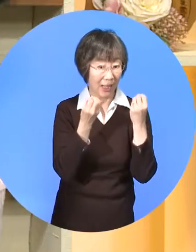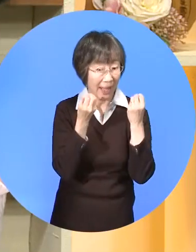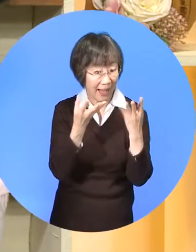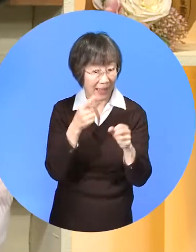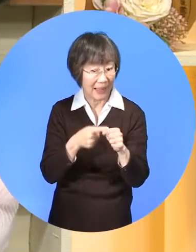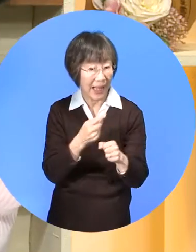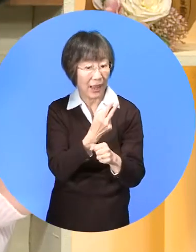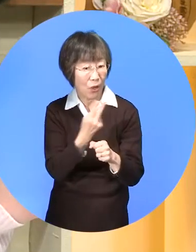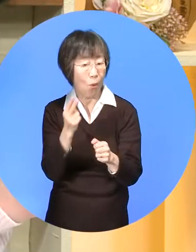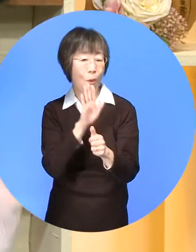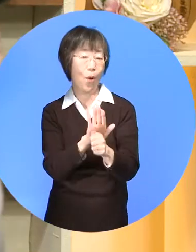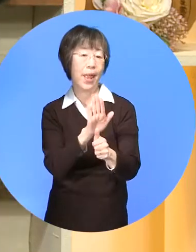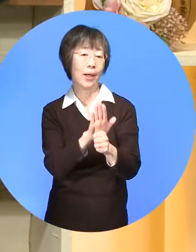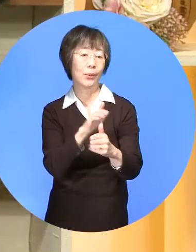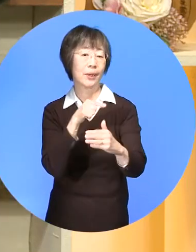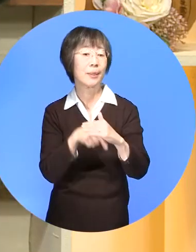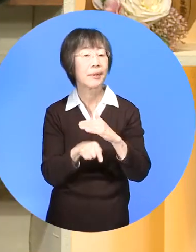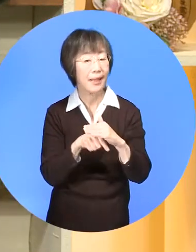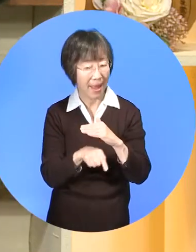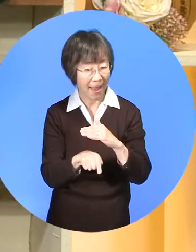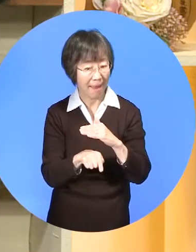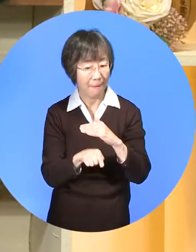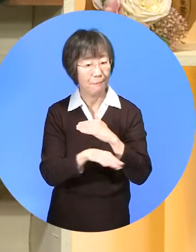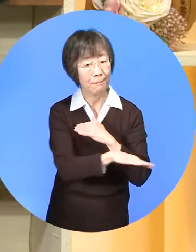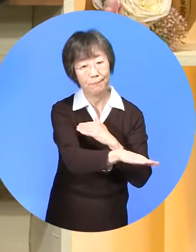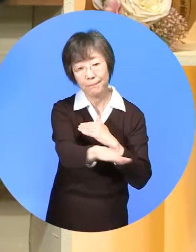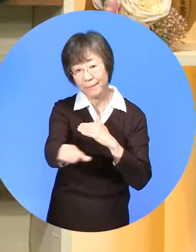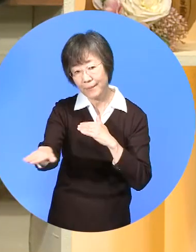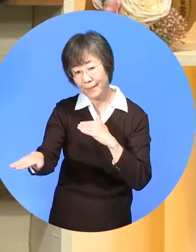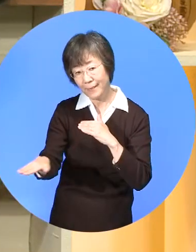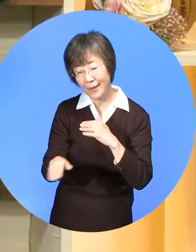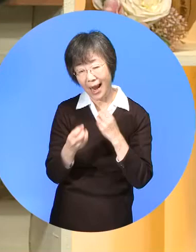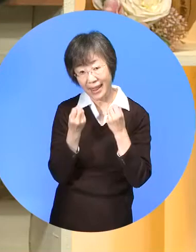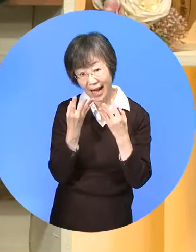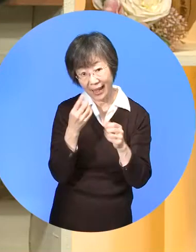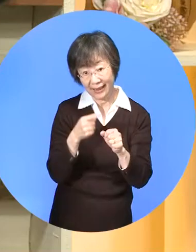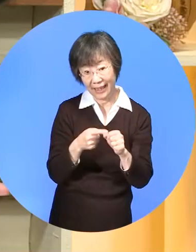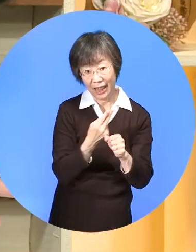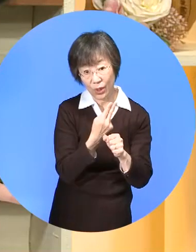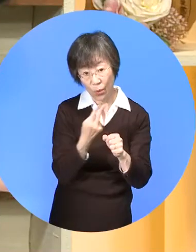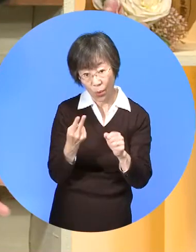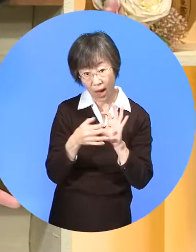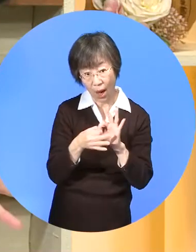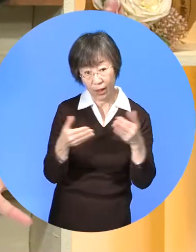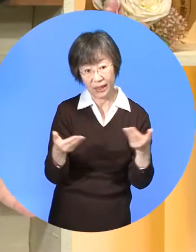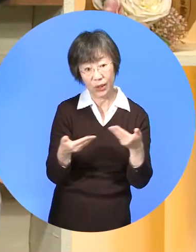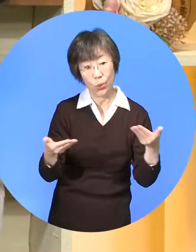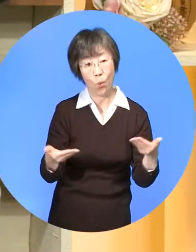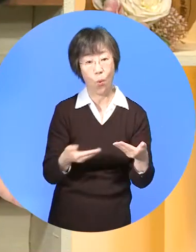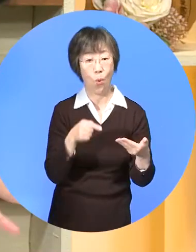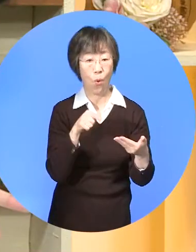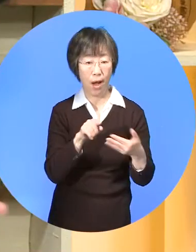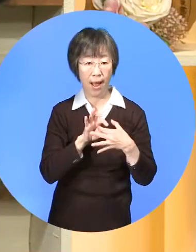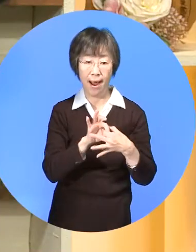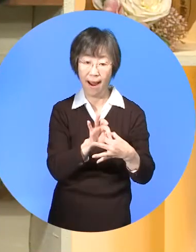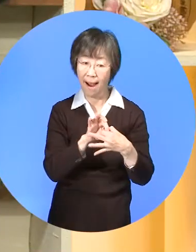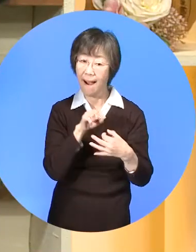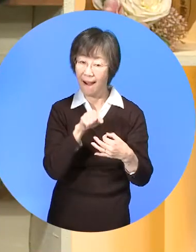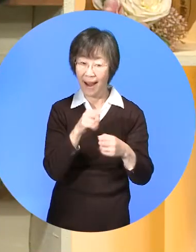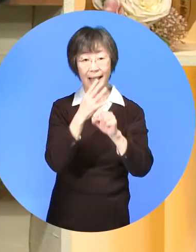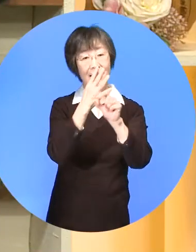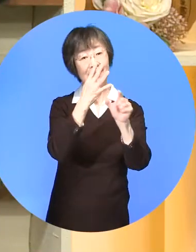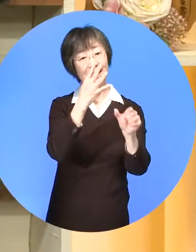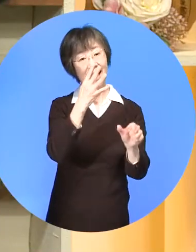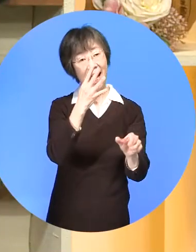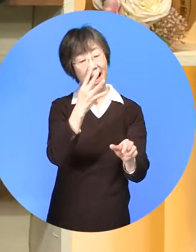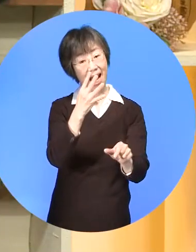生活、新年度を応援するというようなことをさせていただいておりまして、うん、皆さんの新年度の関わるお仕事をさせていただい